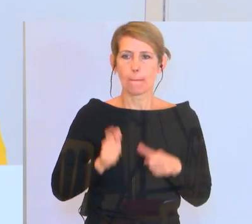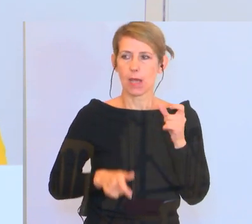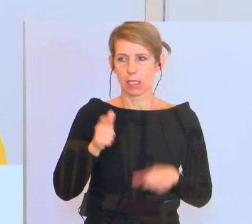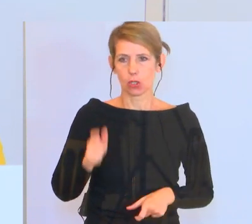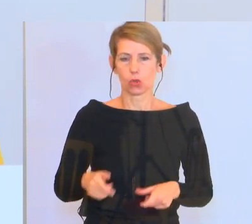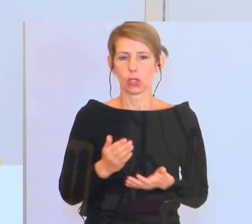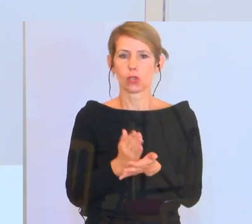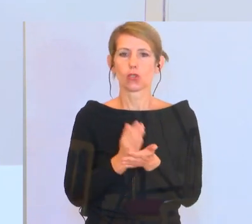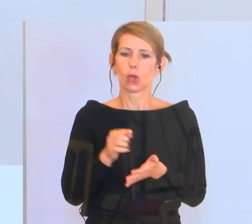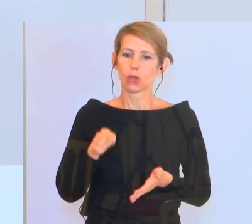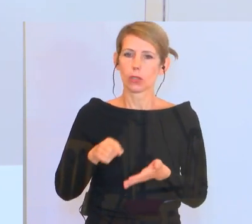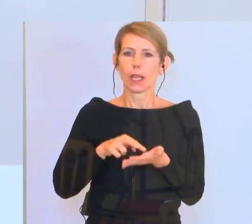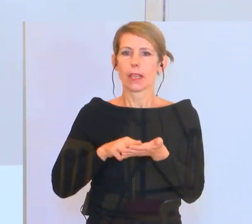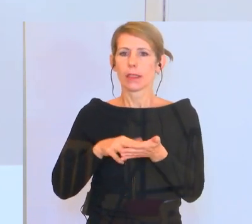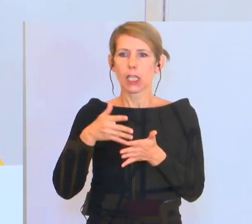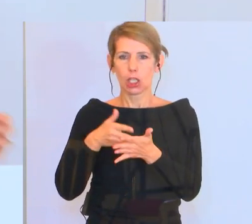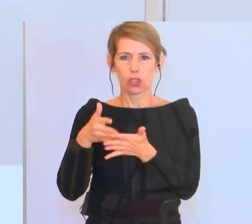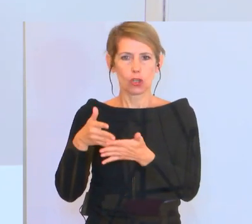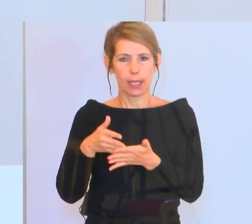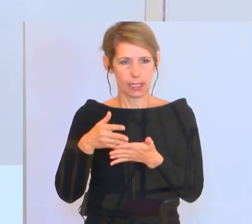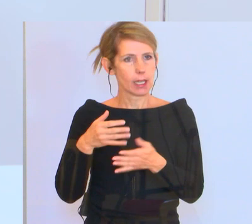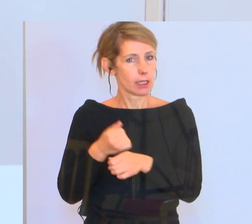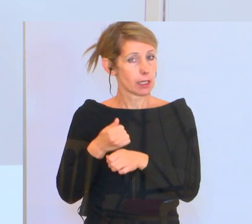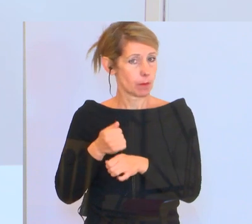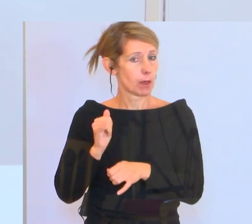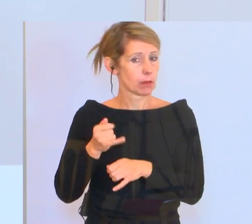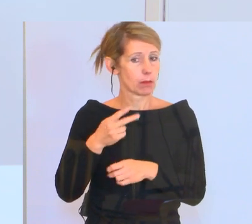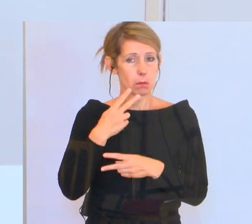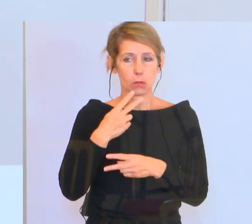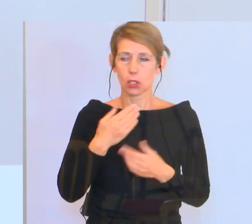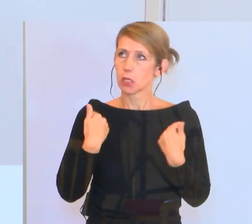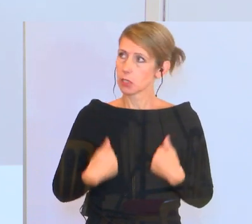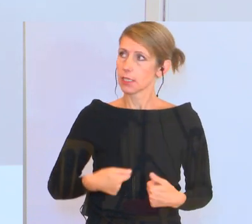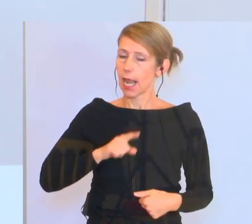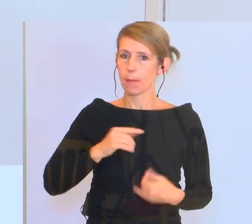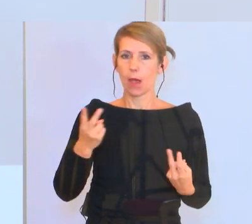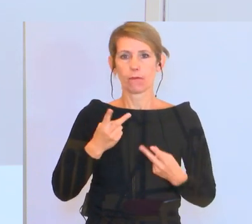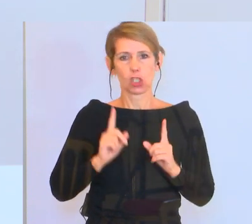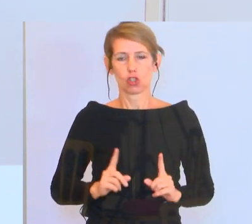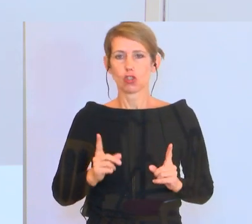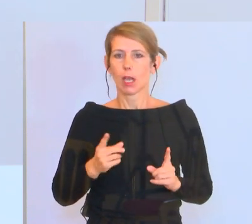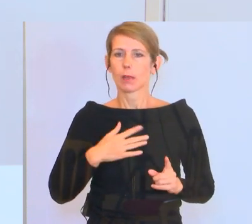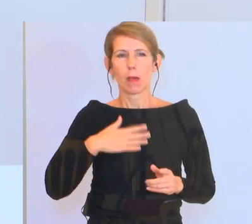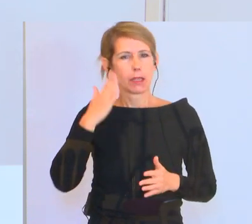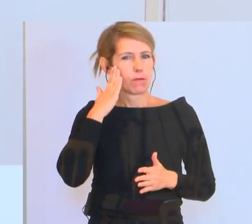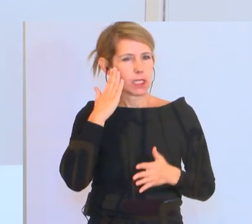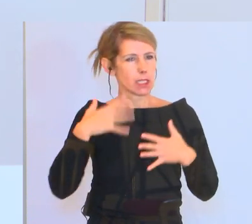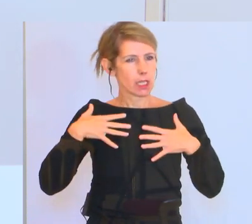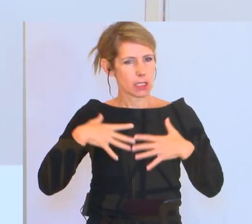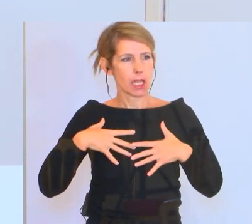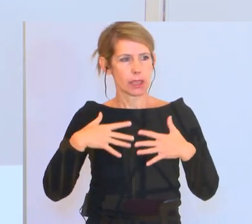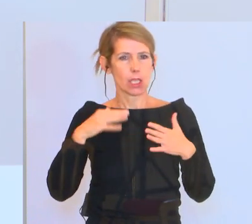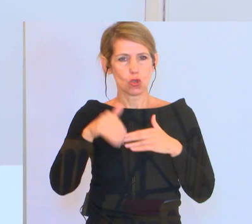Personen, die diesen Digi-Check absolviert haben, um festzustellen, wo stehe ich denn überhaupt und dann den nächsten Schritt in